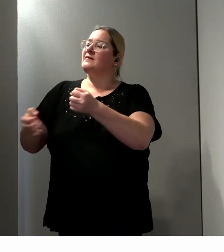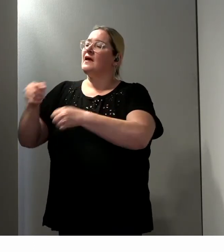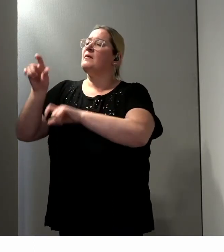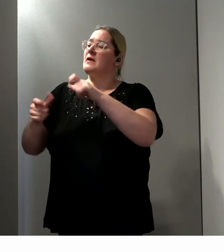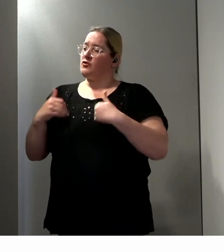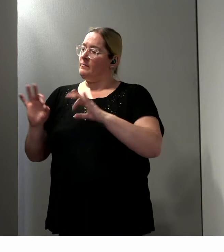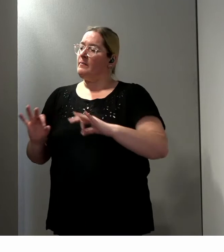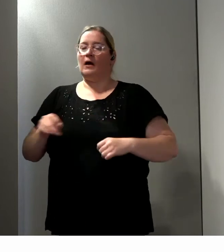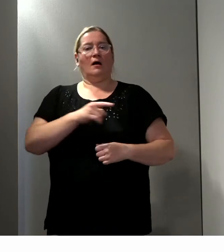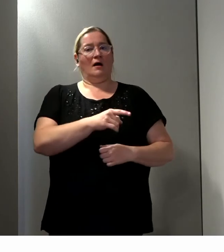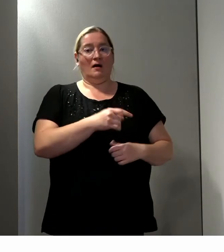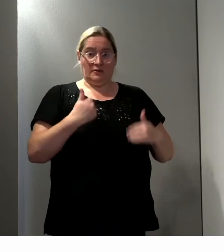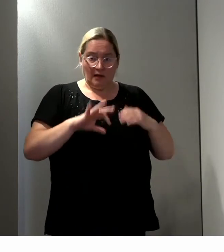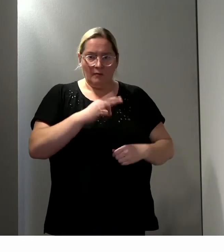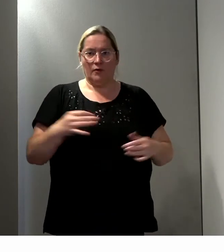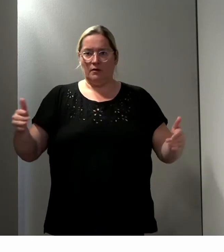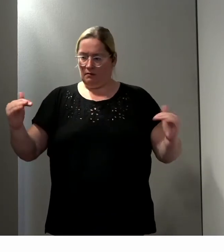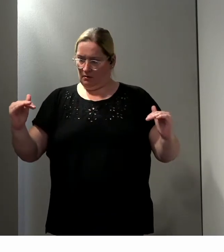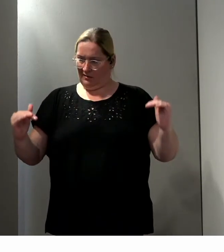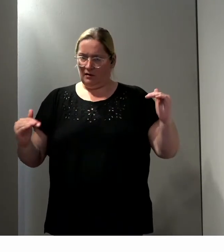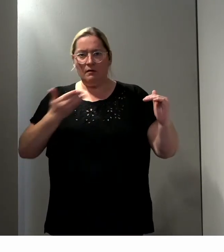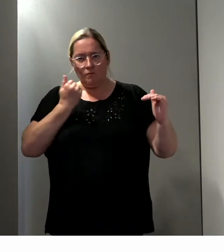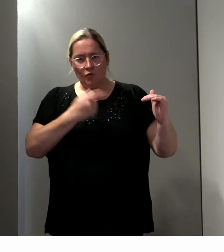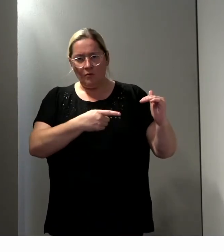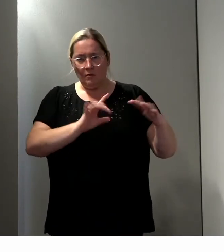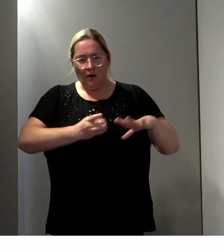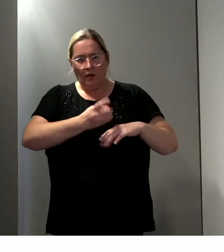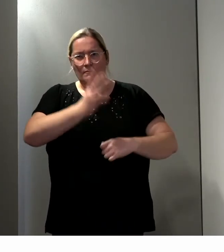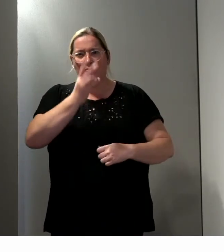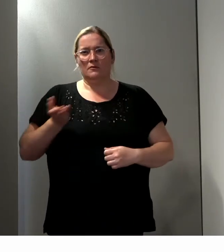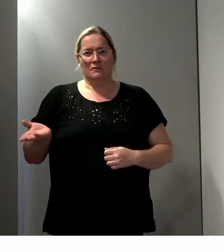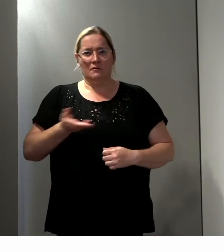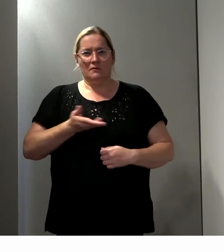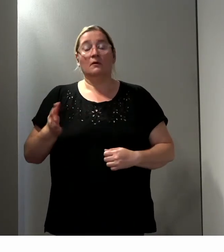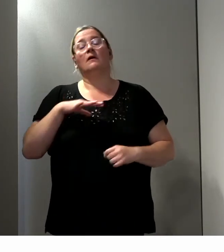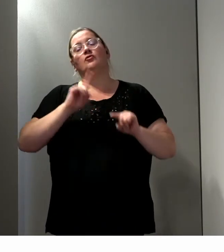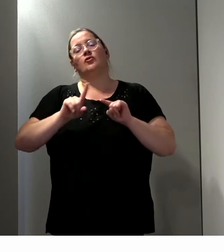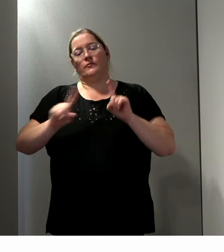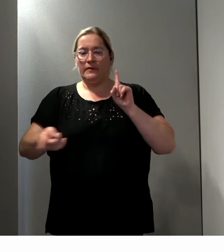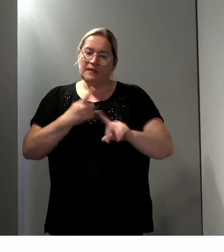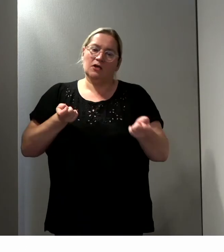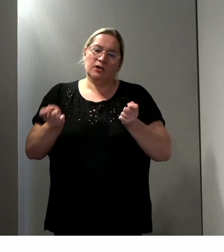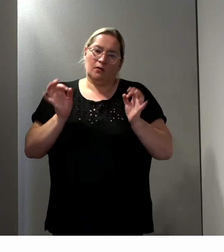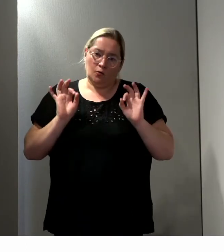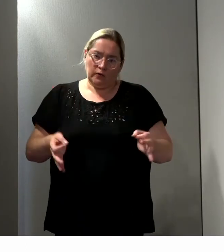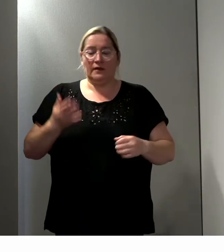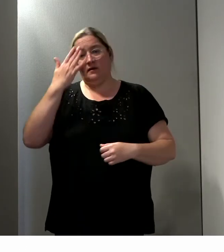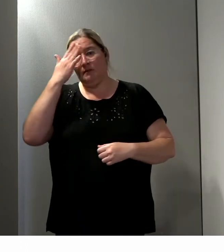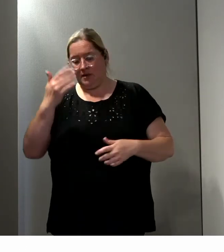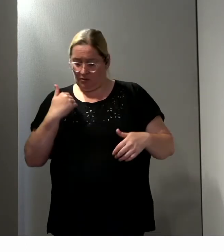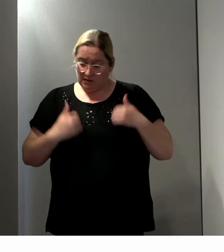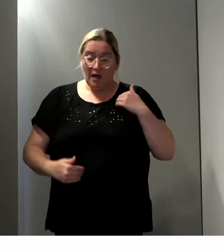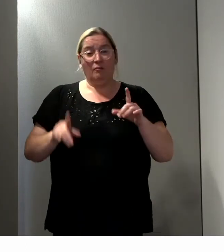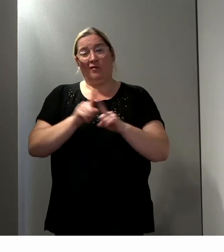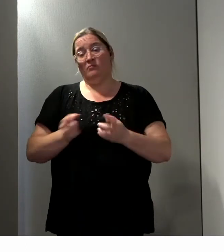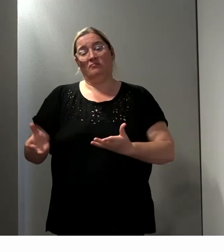dire que quand on est en situation de handicap, il peut y avoir des choses particulières à gérer, mais j'allais dire comme